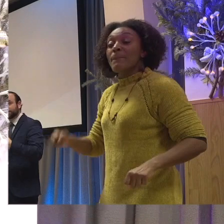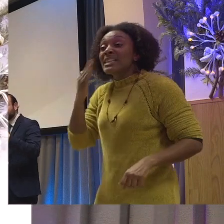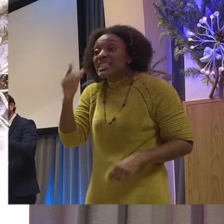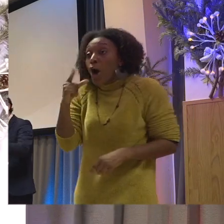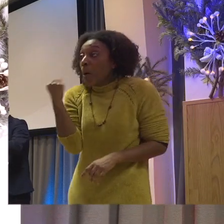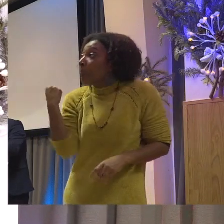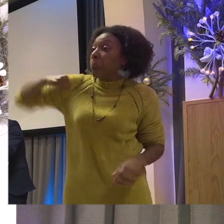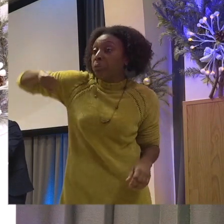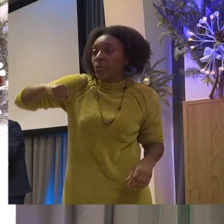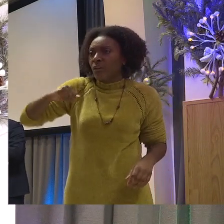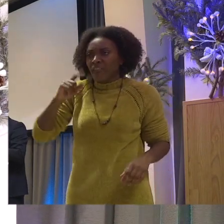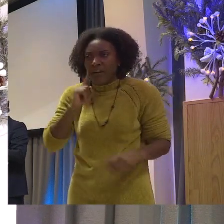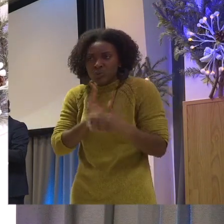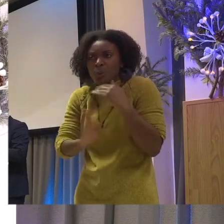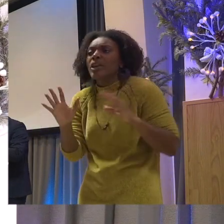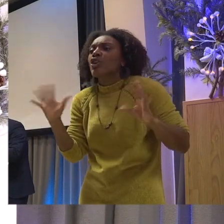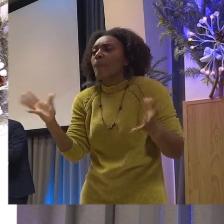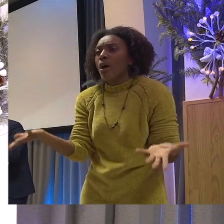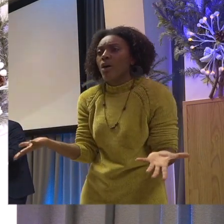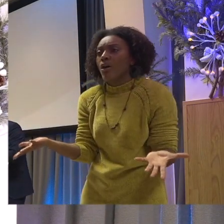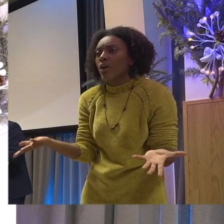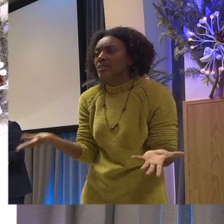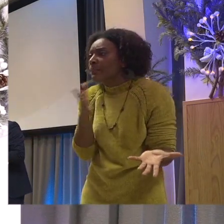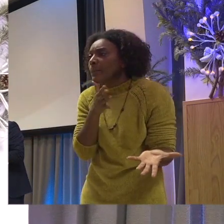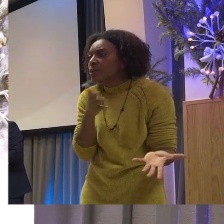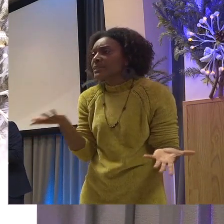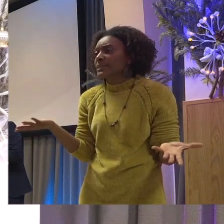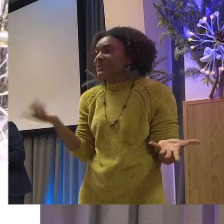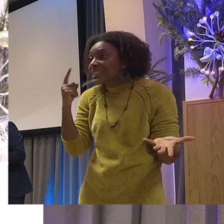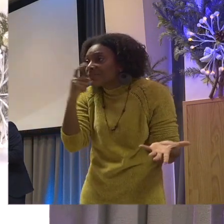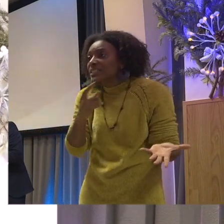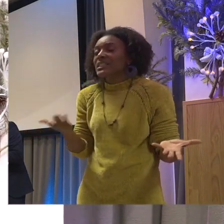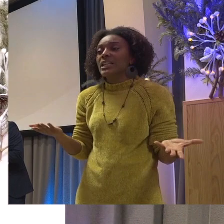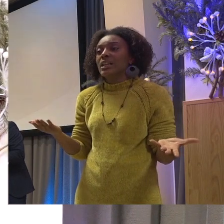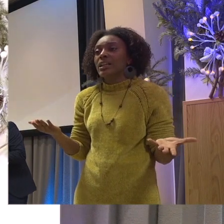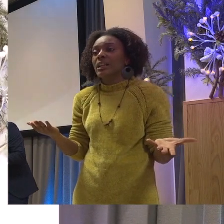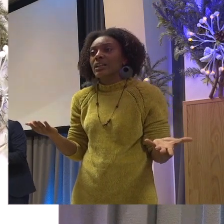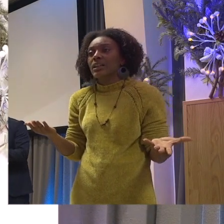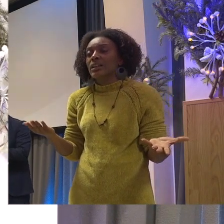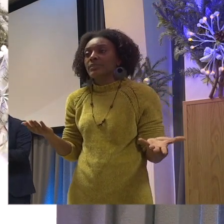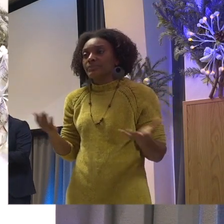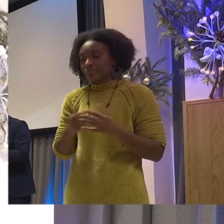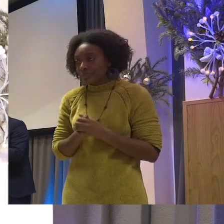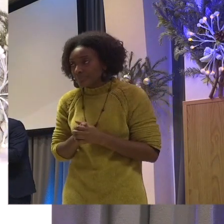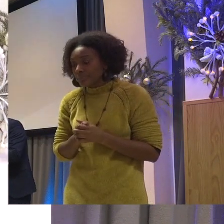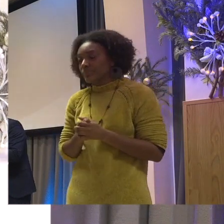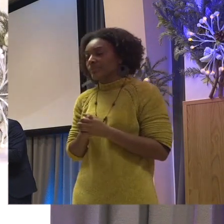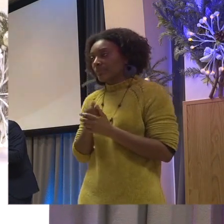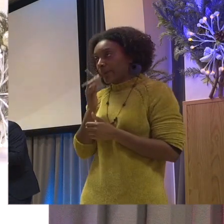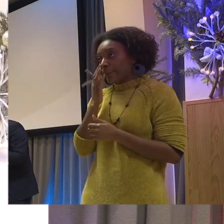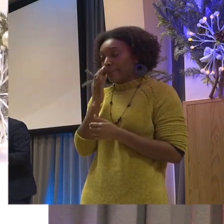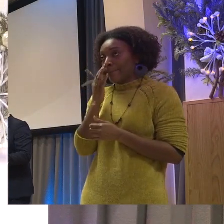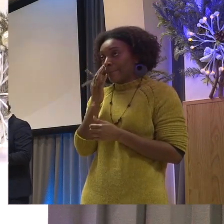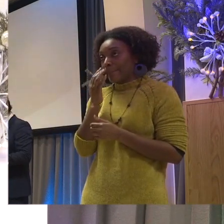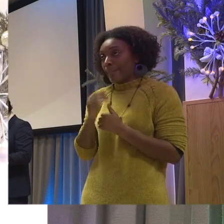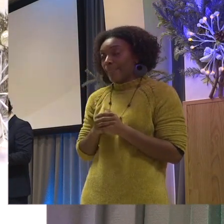laide semblable à toi. Elle a été créée afin que tu accomplisses ton service et ton appel dans le Seigneur.